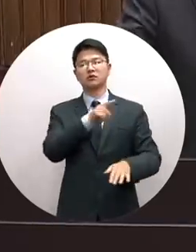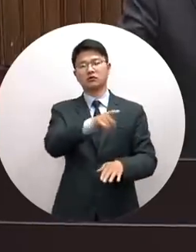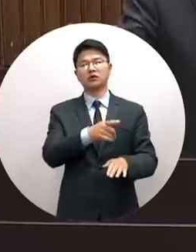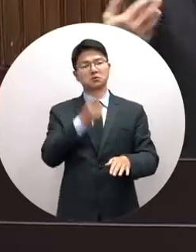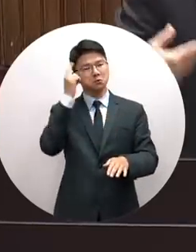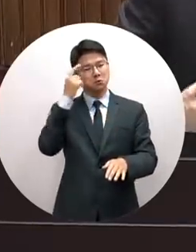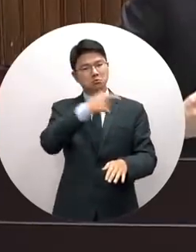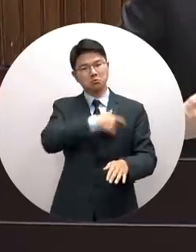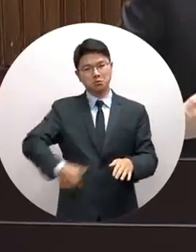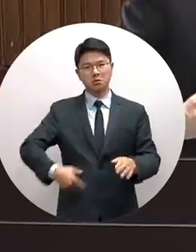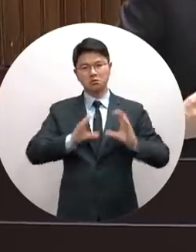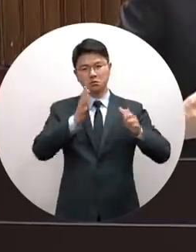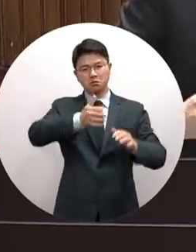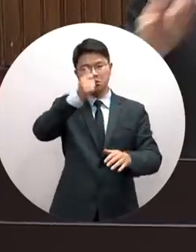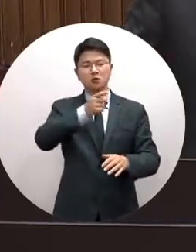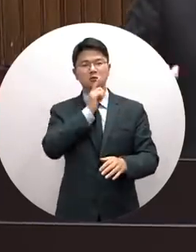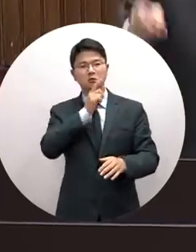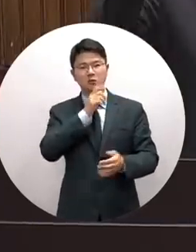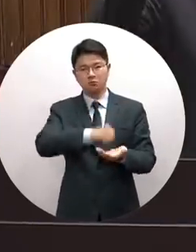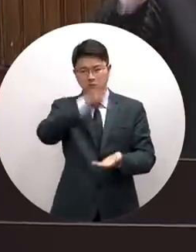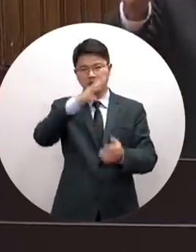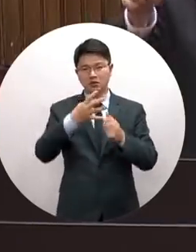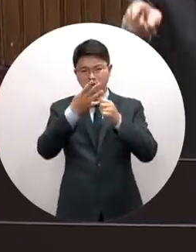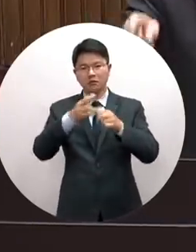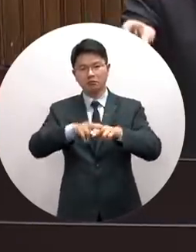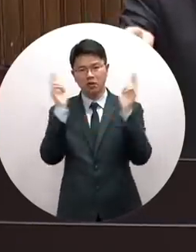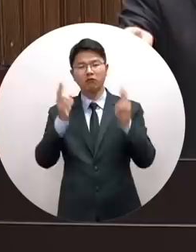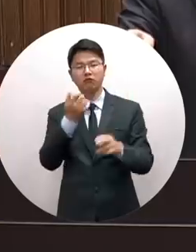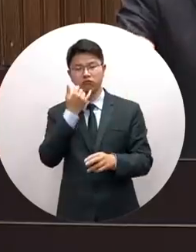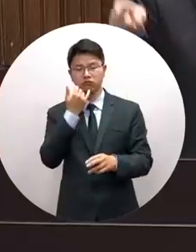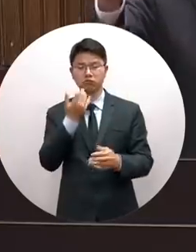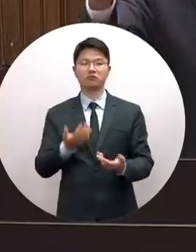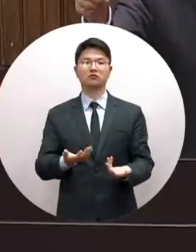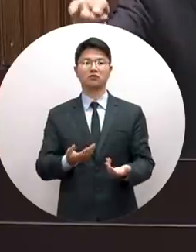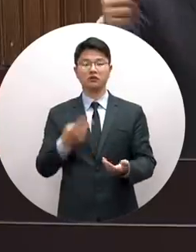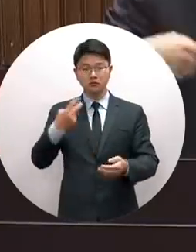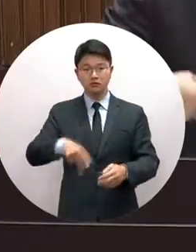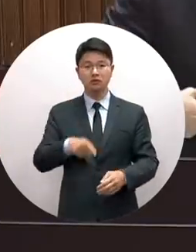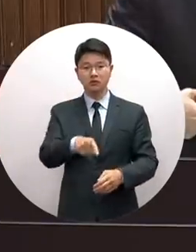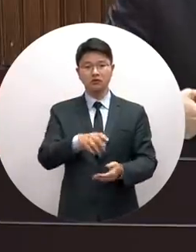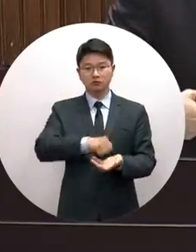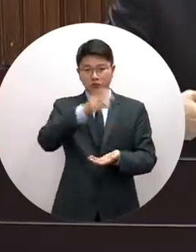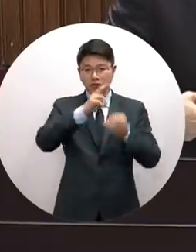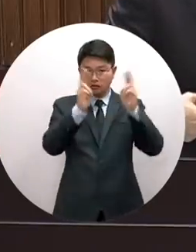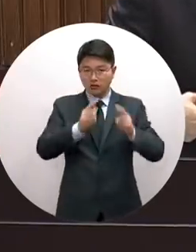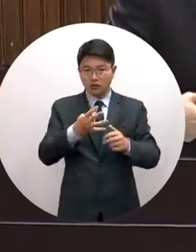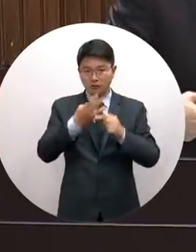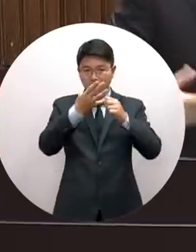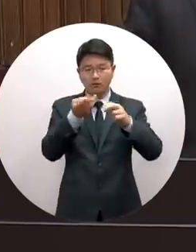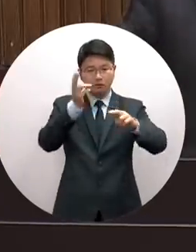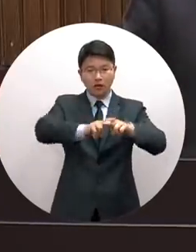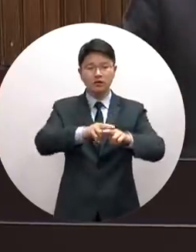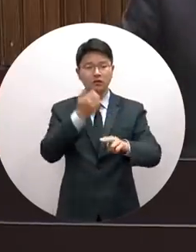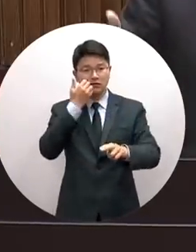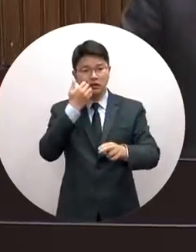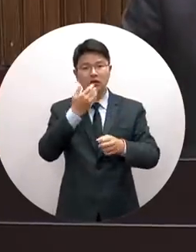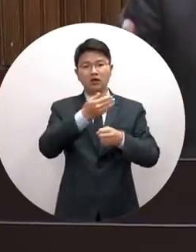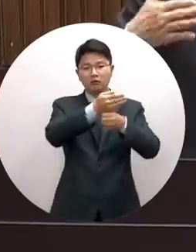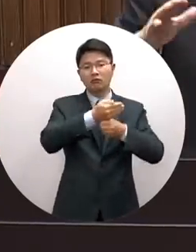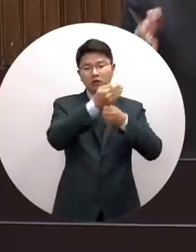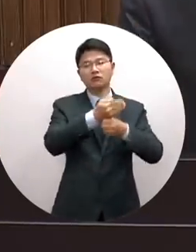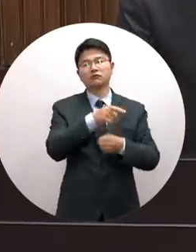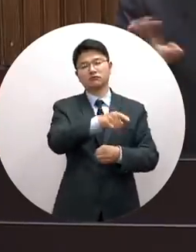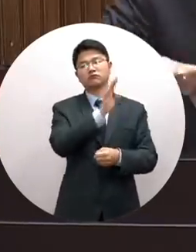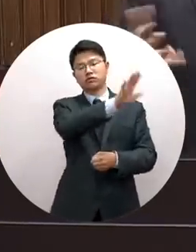了，变成说要重启核四，而封存核四的还是马英九当总统的时候，所以这